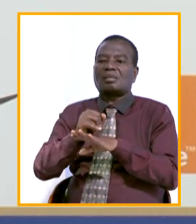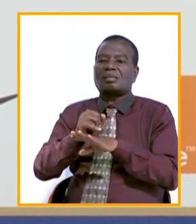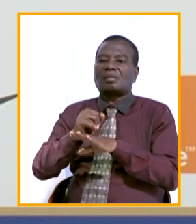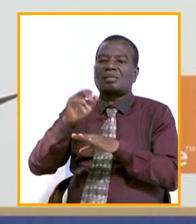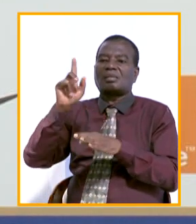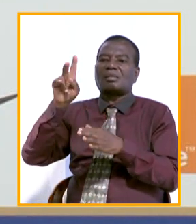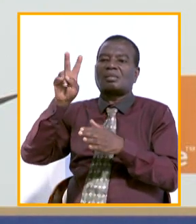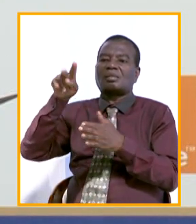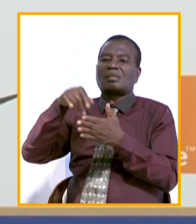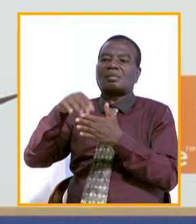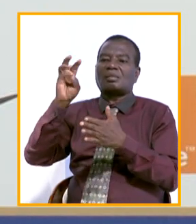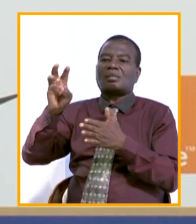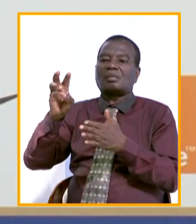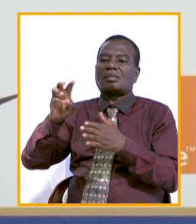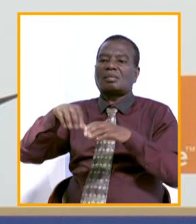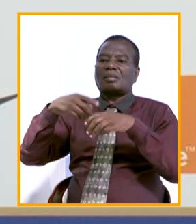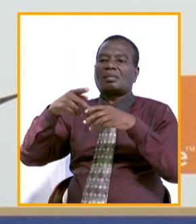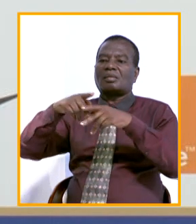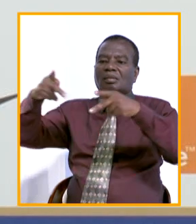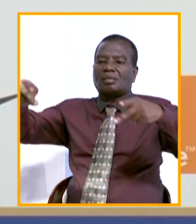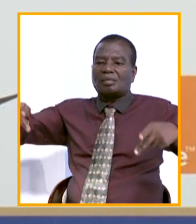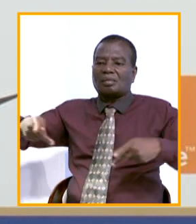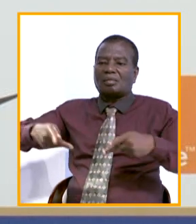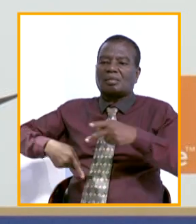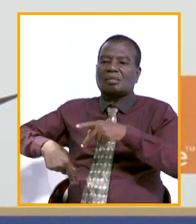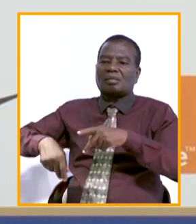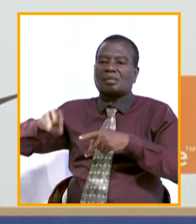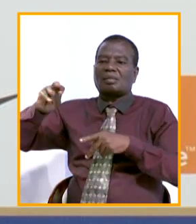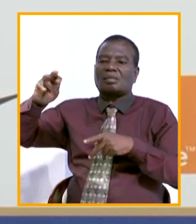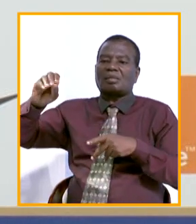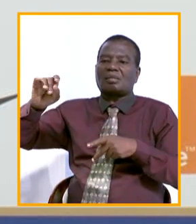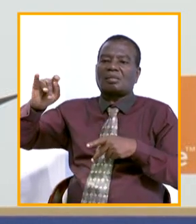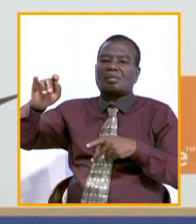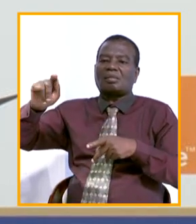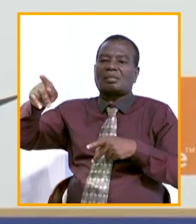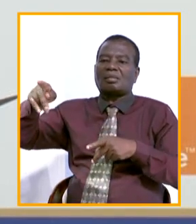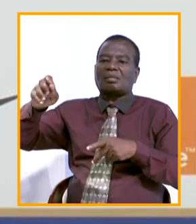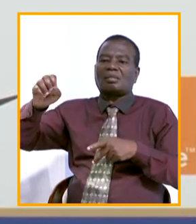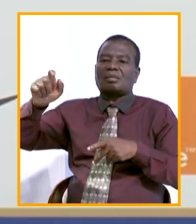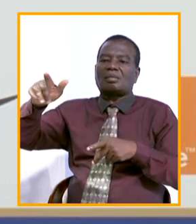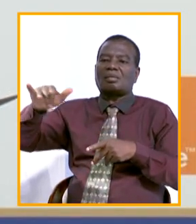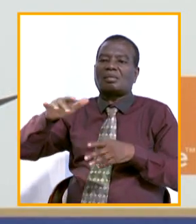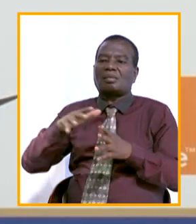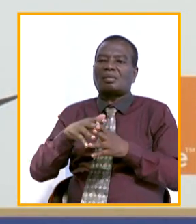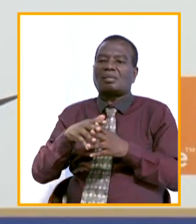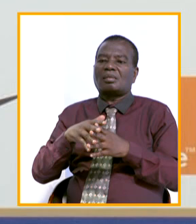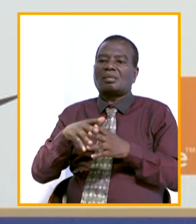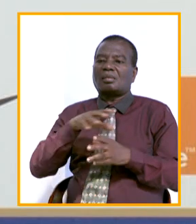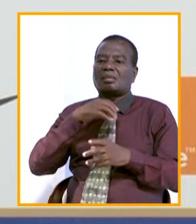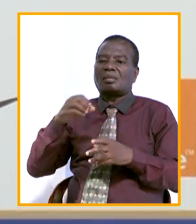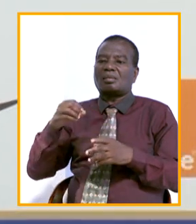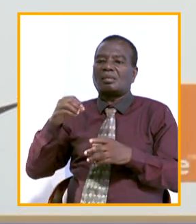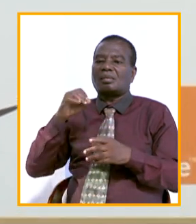2006 au stade de la Mosson de Montpellier. Et j'étais dans les tribunes, j'avais vu ce match. Donc aujourd'hui, être